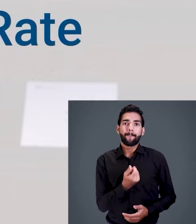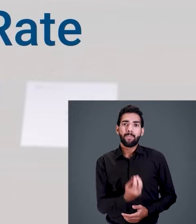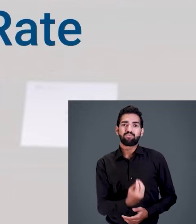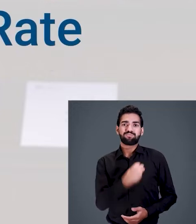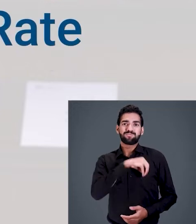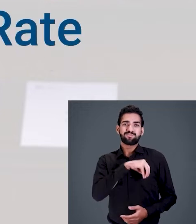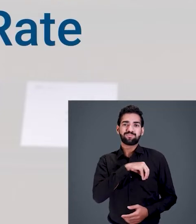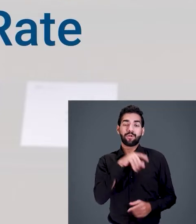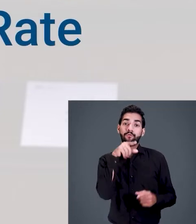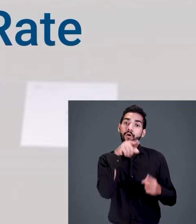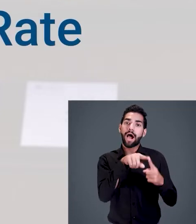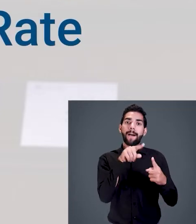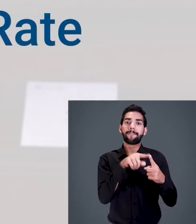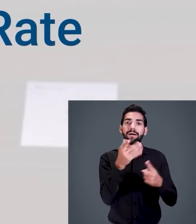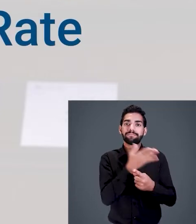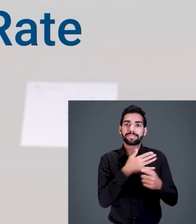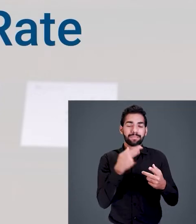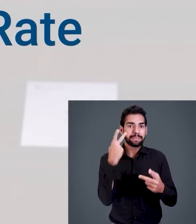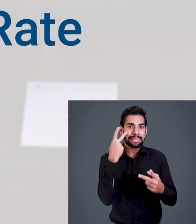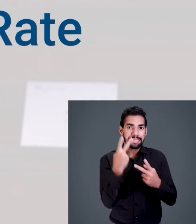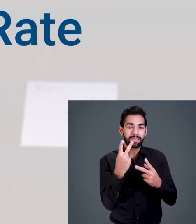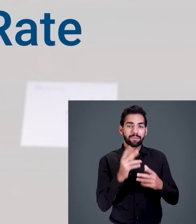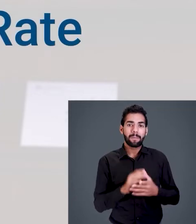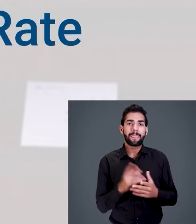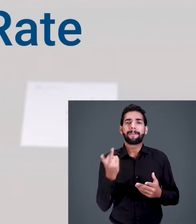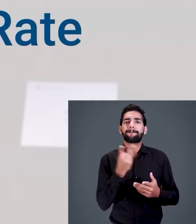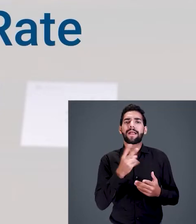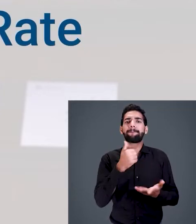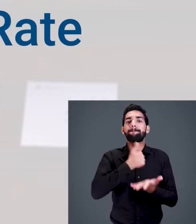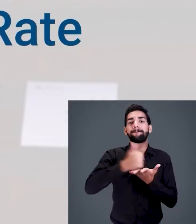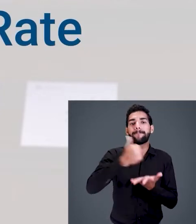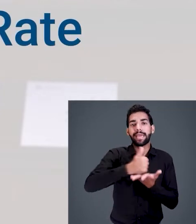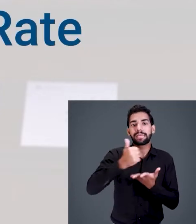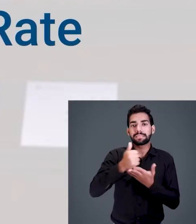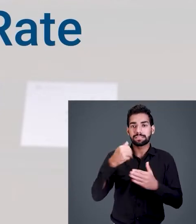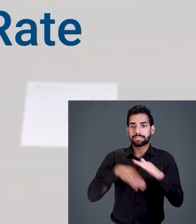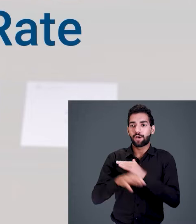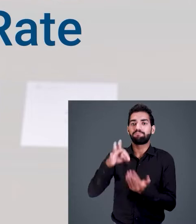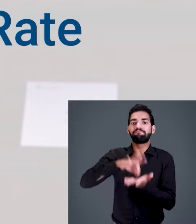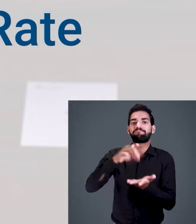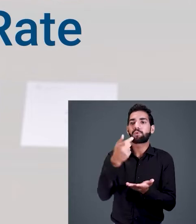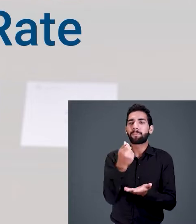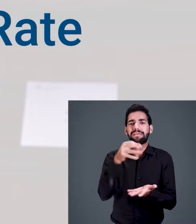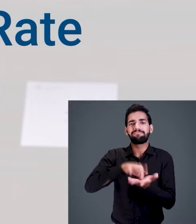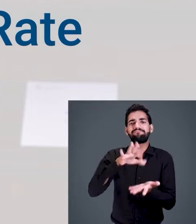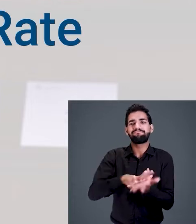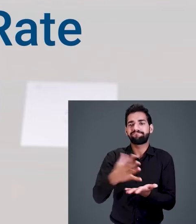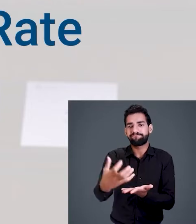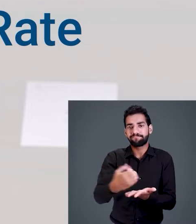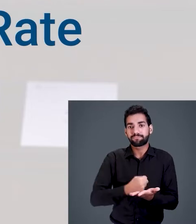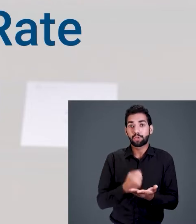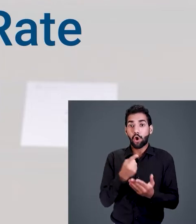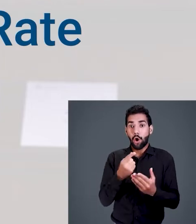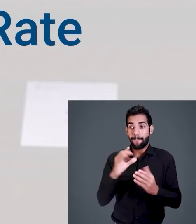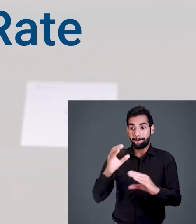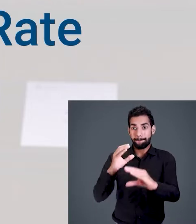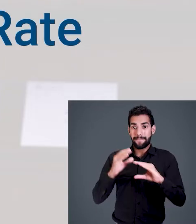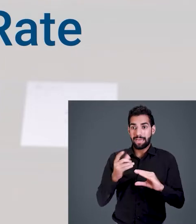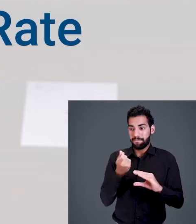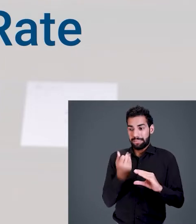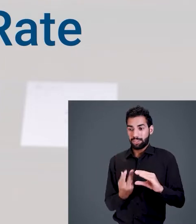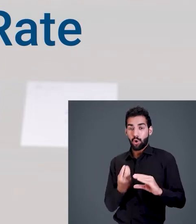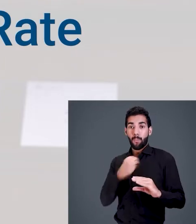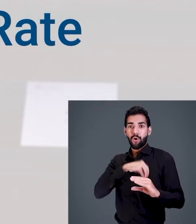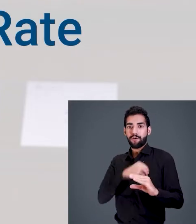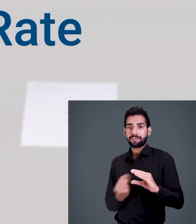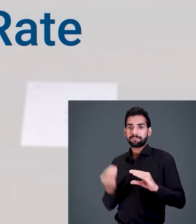ریٹ کے ساتھ کھیلتے ہیں۔ اور انٹرسٹ ریٹ کیا ہے کہ جب بھی آپ بینک سے قرضہ لیتے ہیں اس کے اوپر آپ نے سود کی شرح پے کرنی